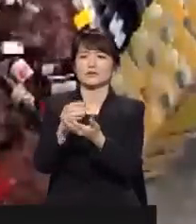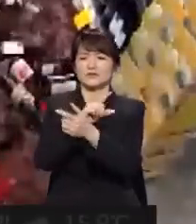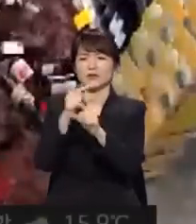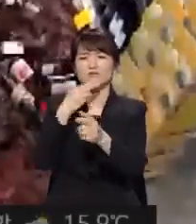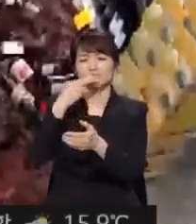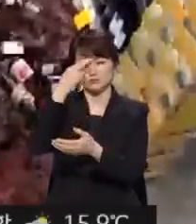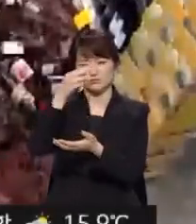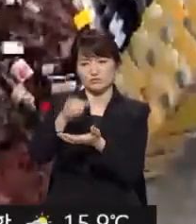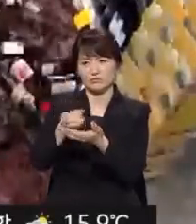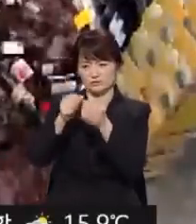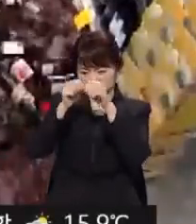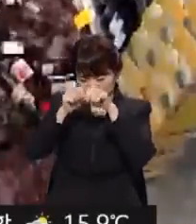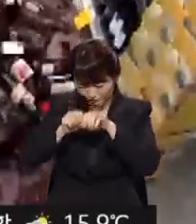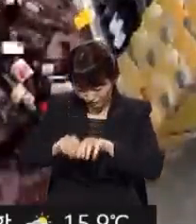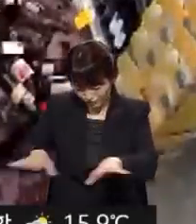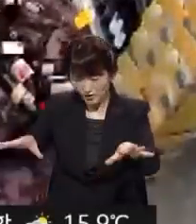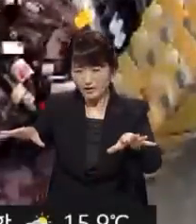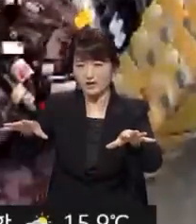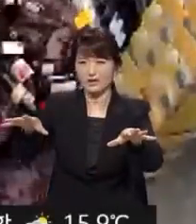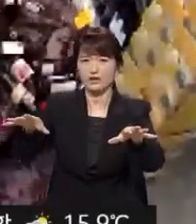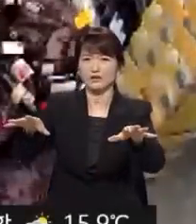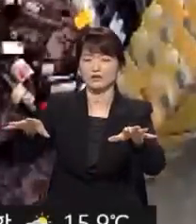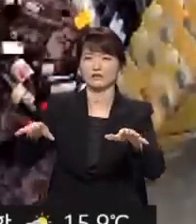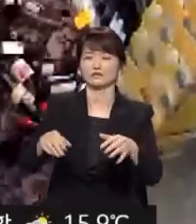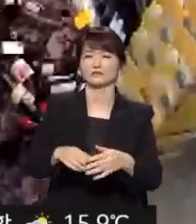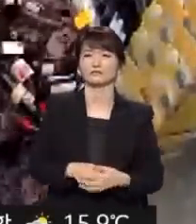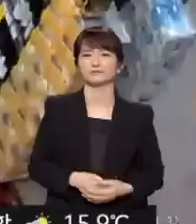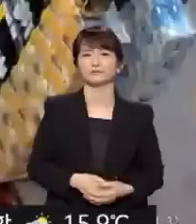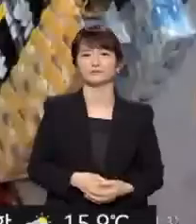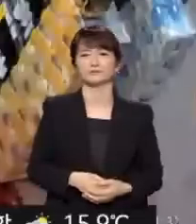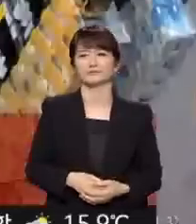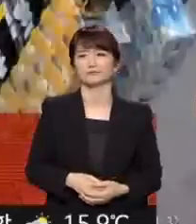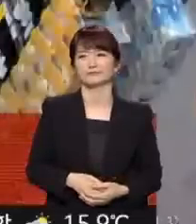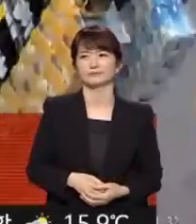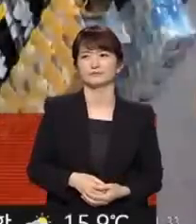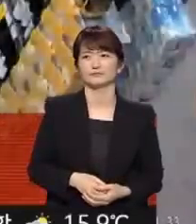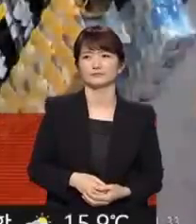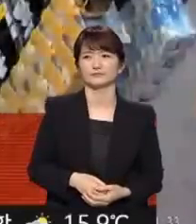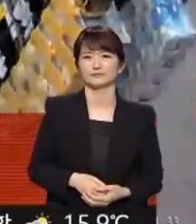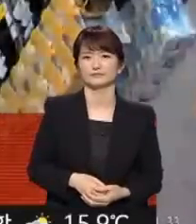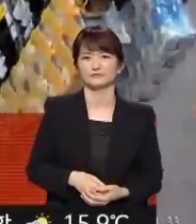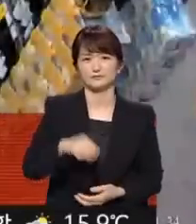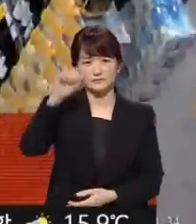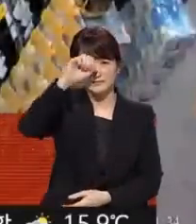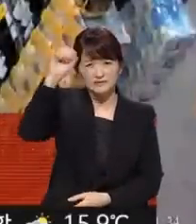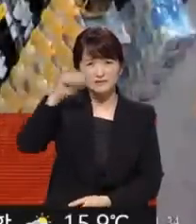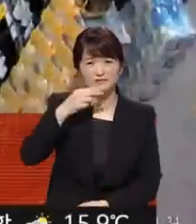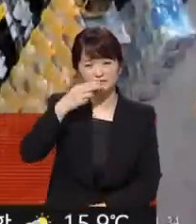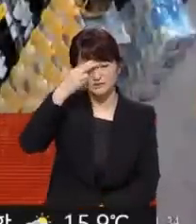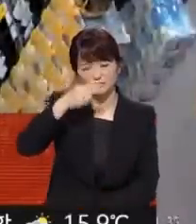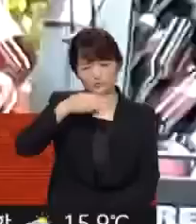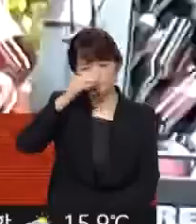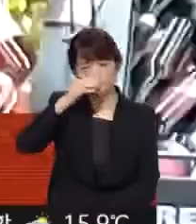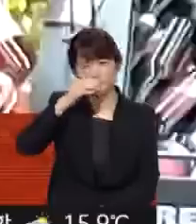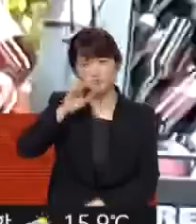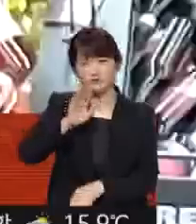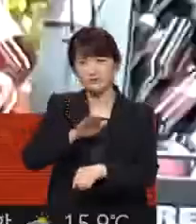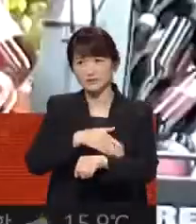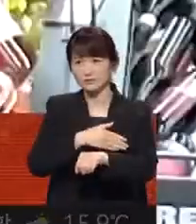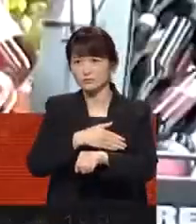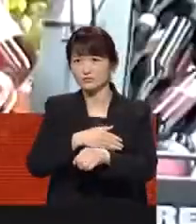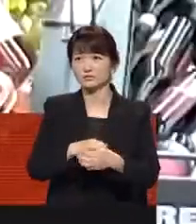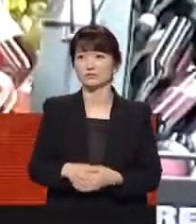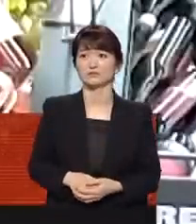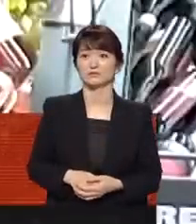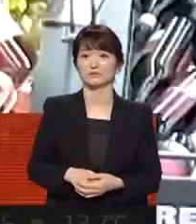술병이 바닥으로 떨어지면서 상점이 온통 술바다가 되어버렸습니다. 새벽에 술 마시고 집 잘못 찾아갔네. 그런데 얼마